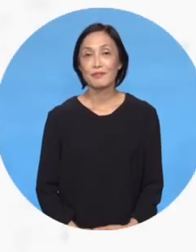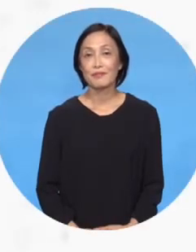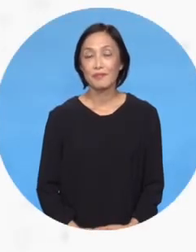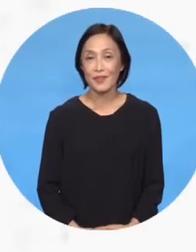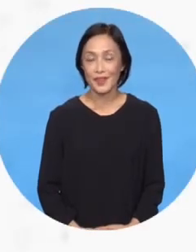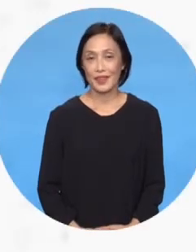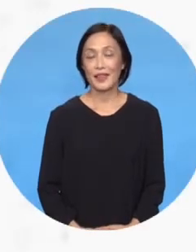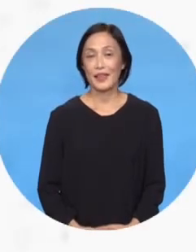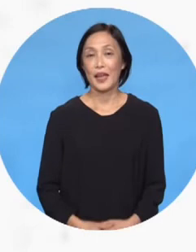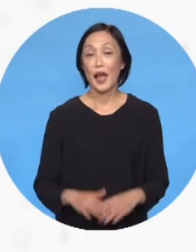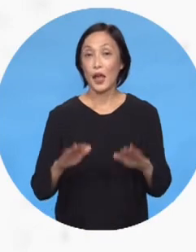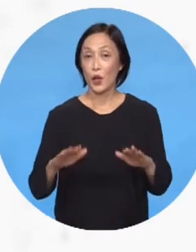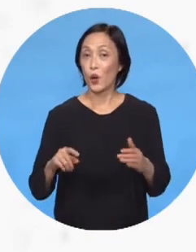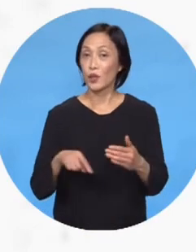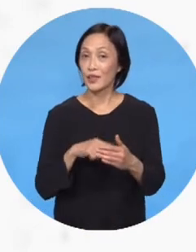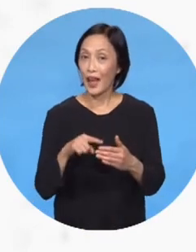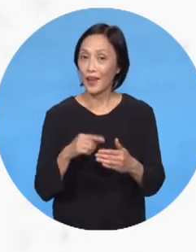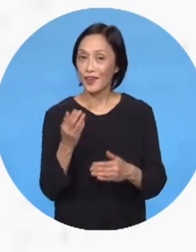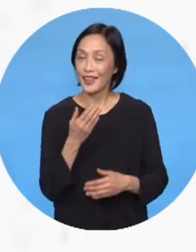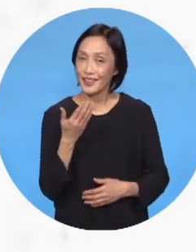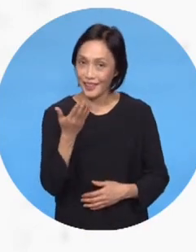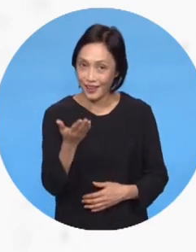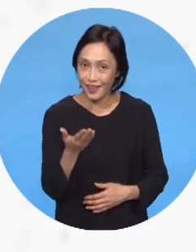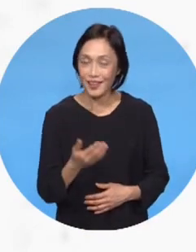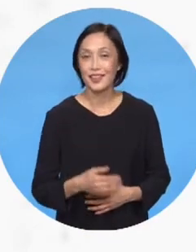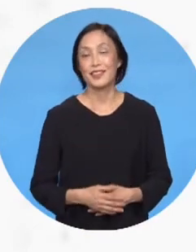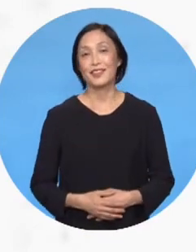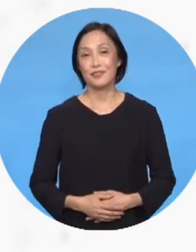さて、今週の杉並ニュースいかがでしたか？